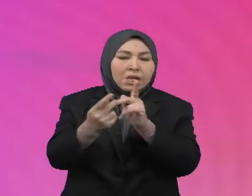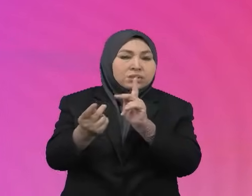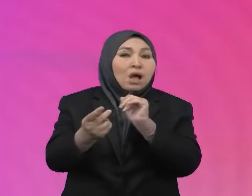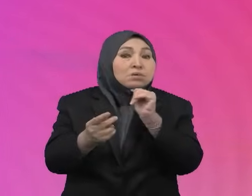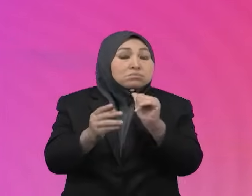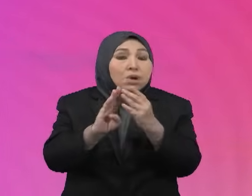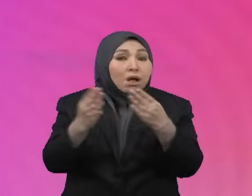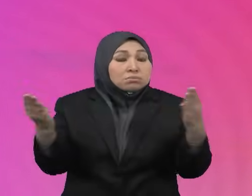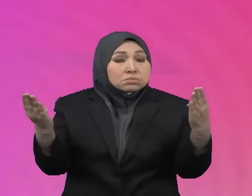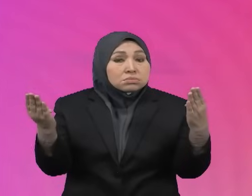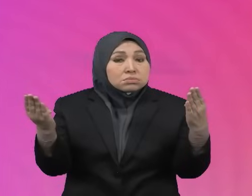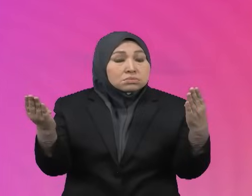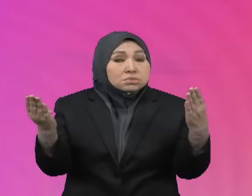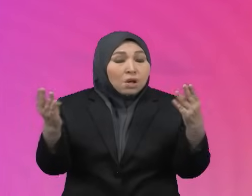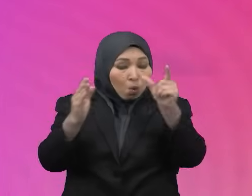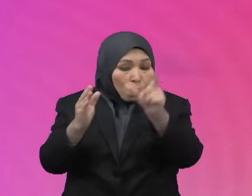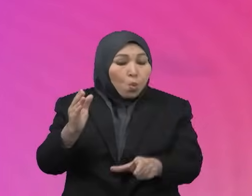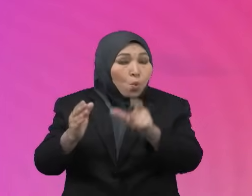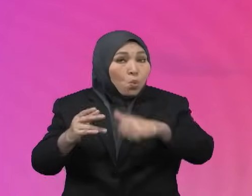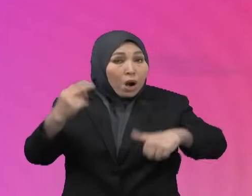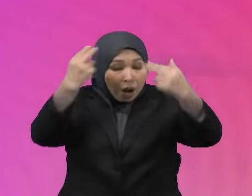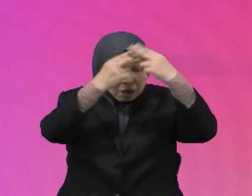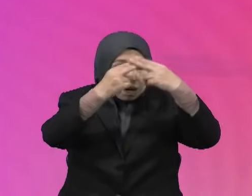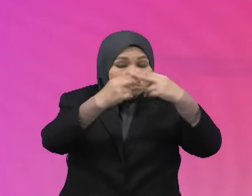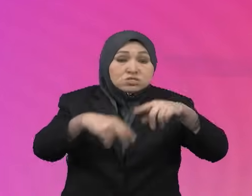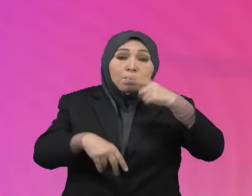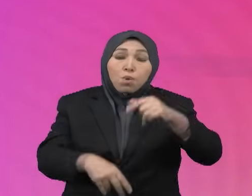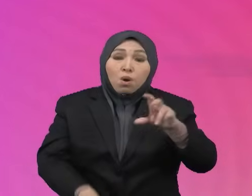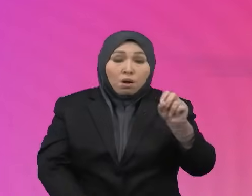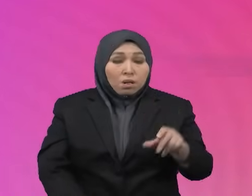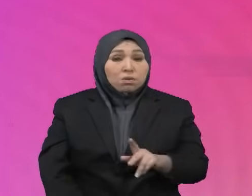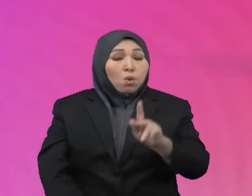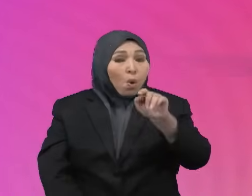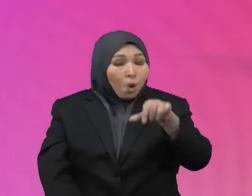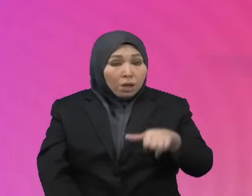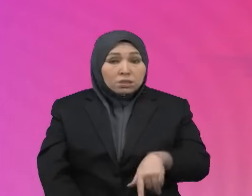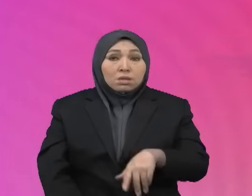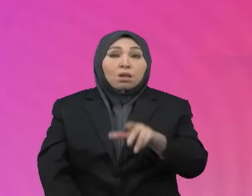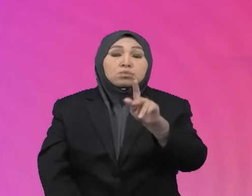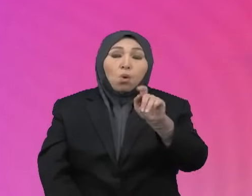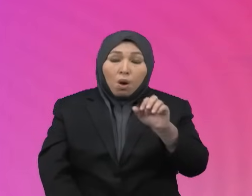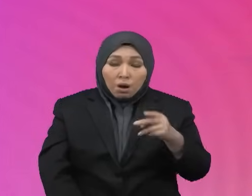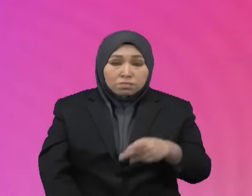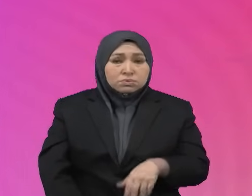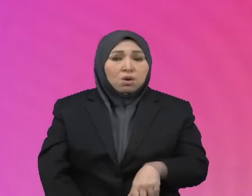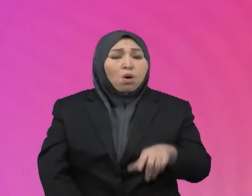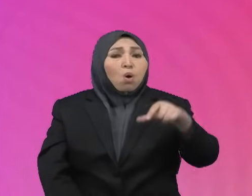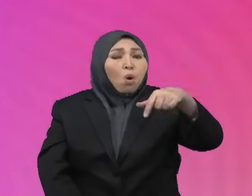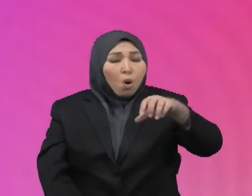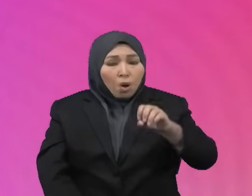bahasa, secara orang Arab menyebut qaf. Jangan kita sebut qa, tapi sebut qa. Cuba sebut